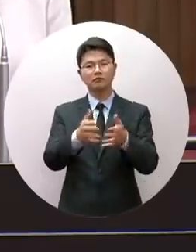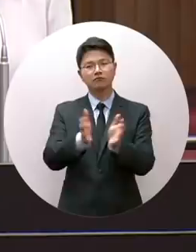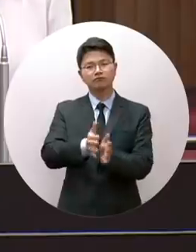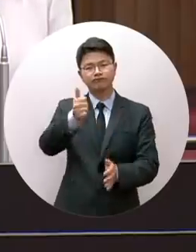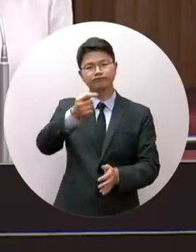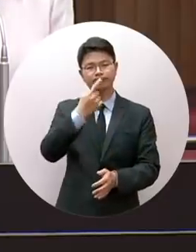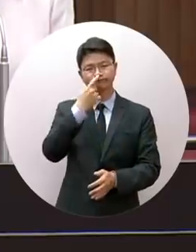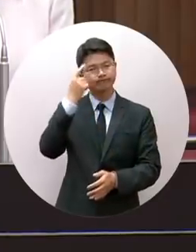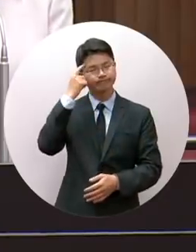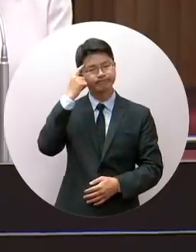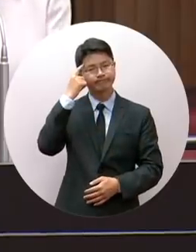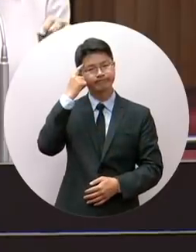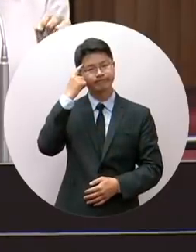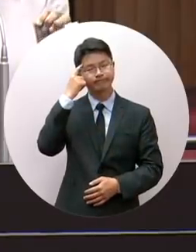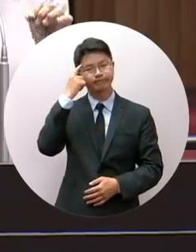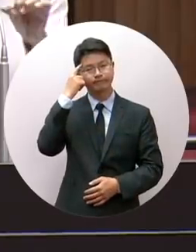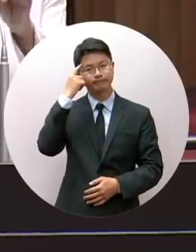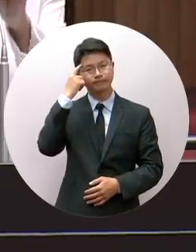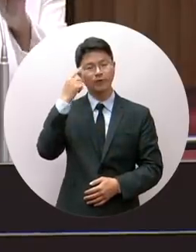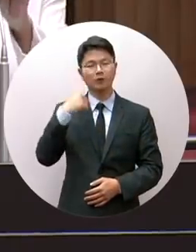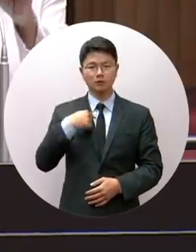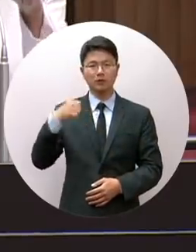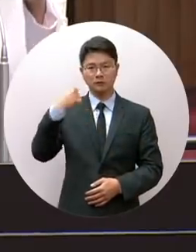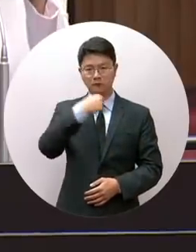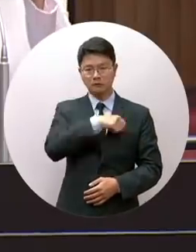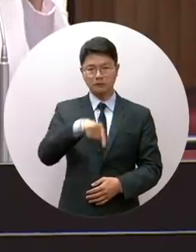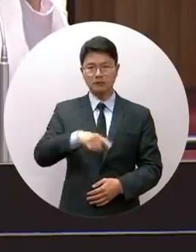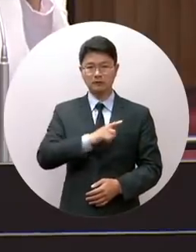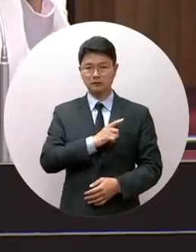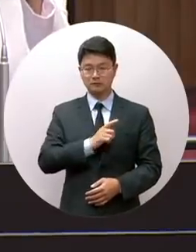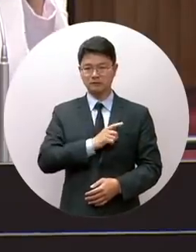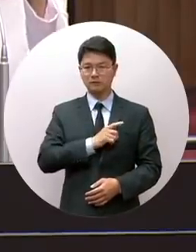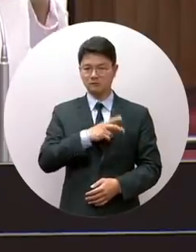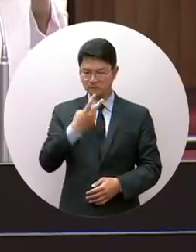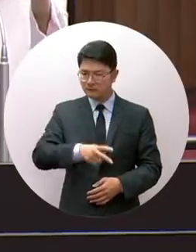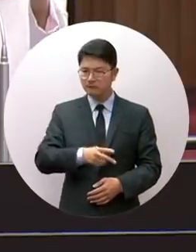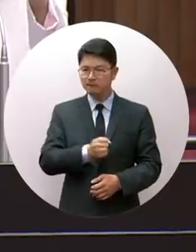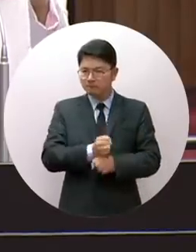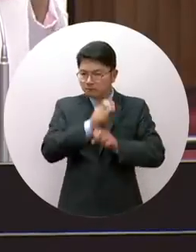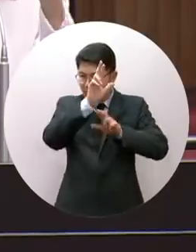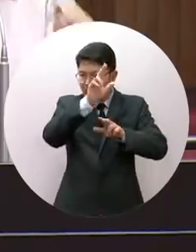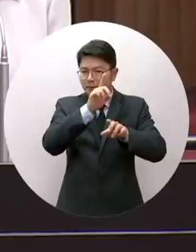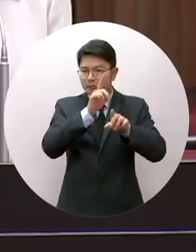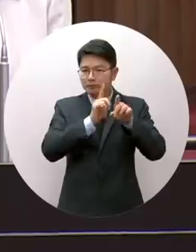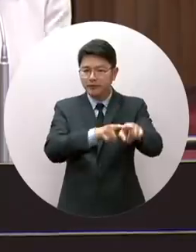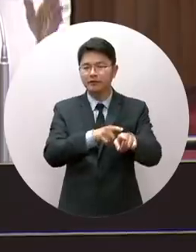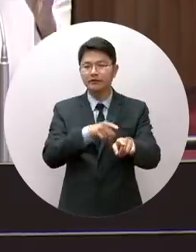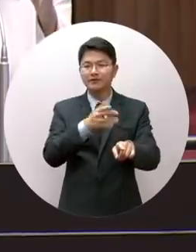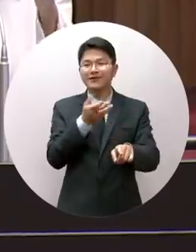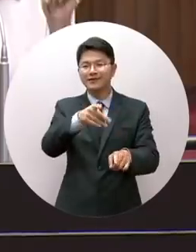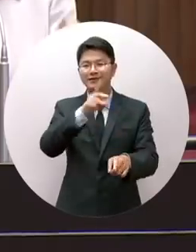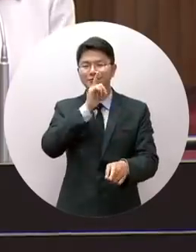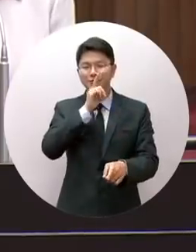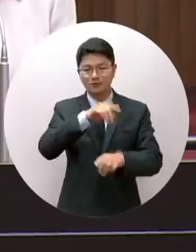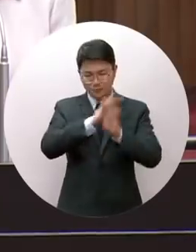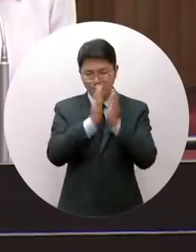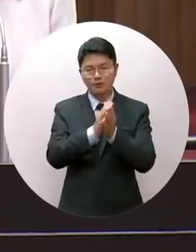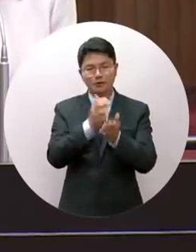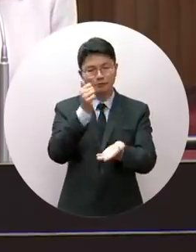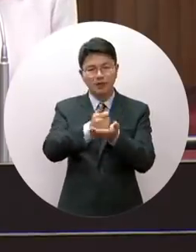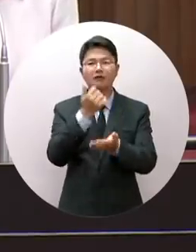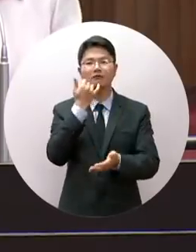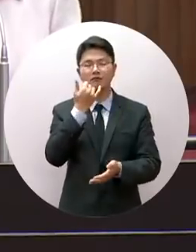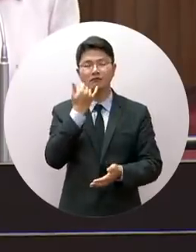认为我们应该更务实一点，除了这个我很高兴希望可以达标，我们更务实一点